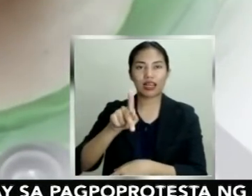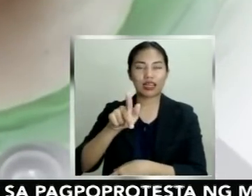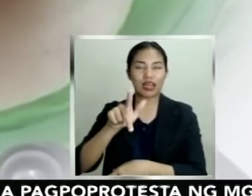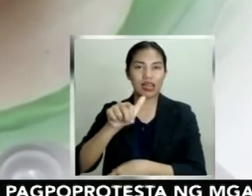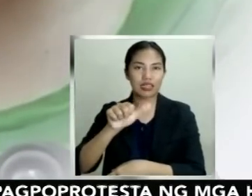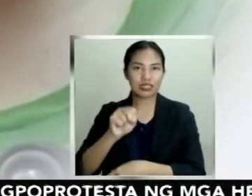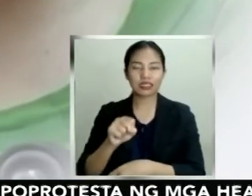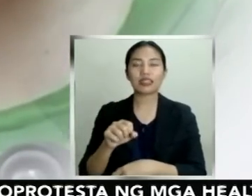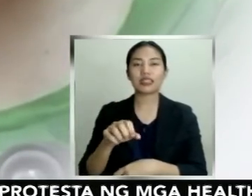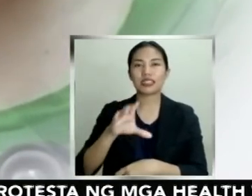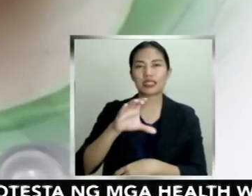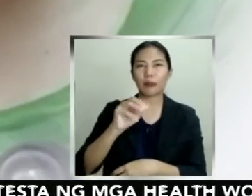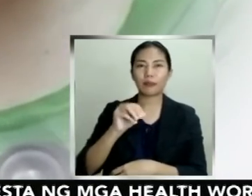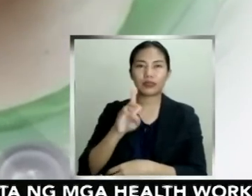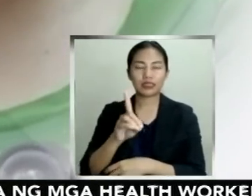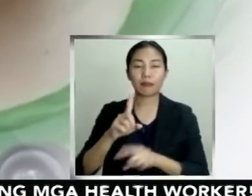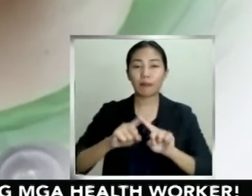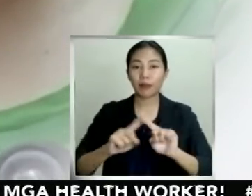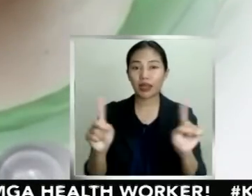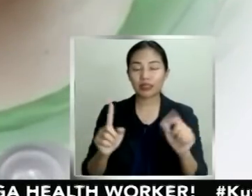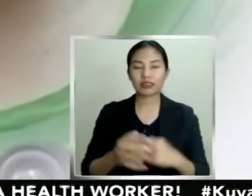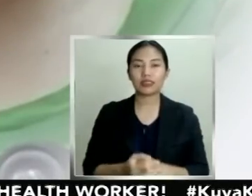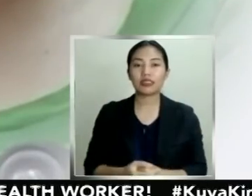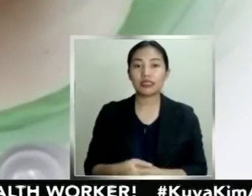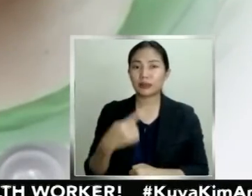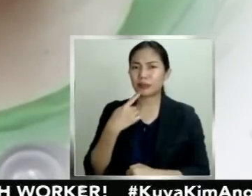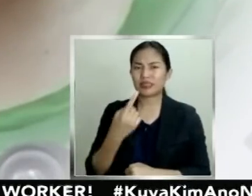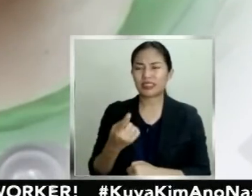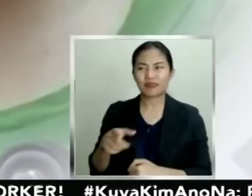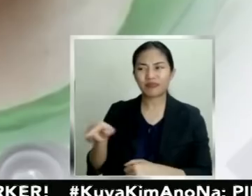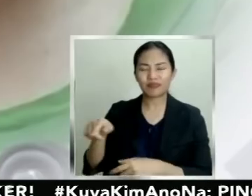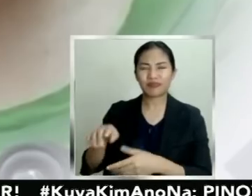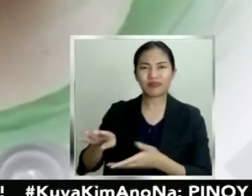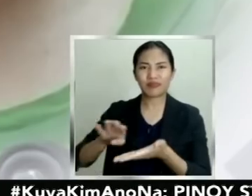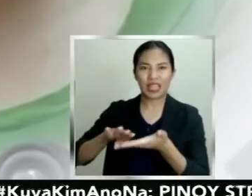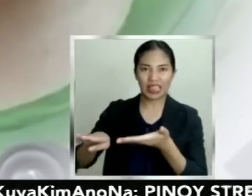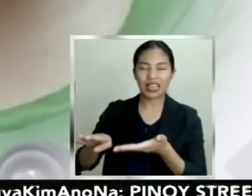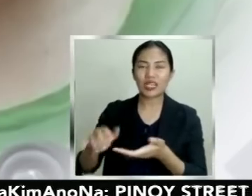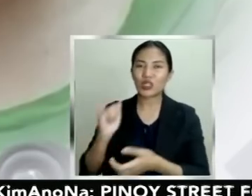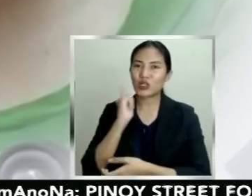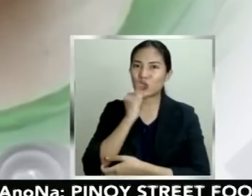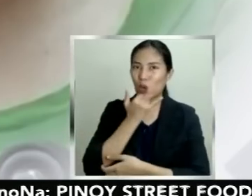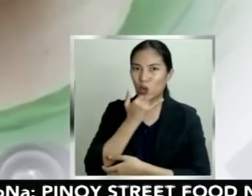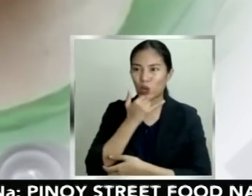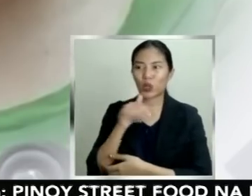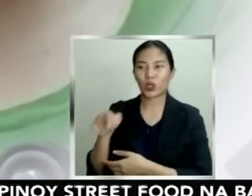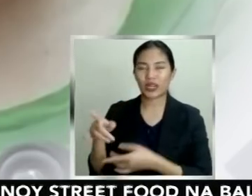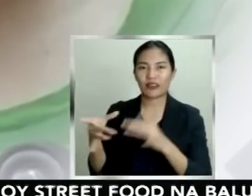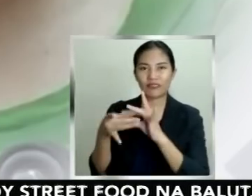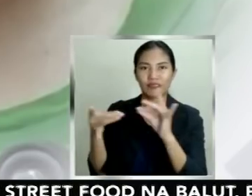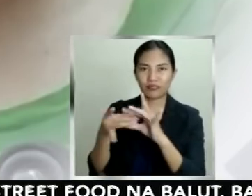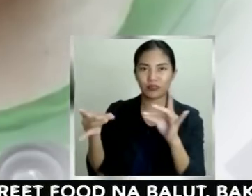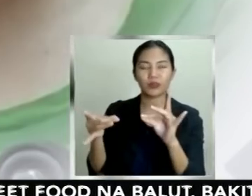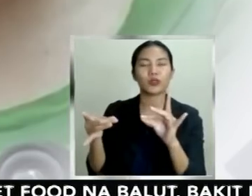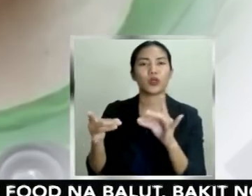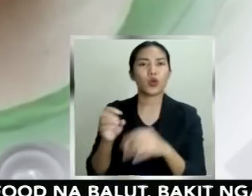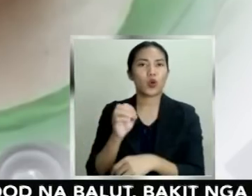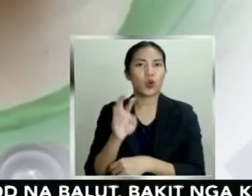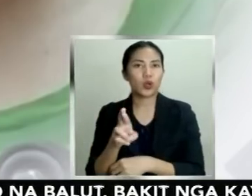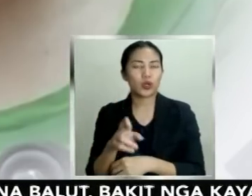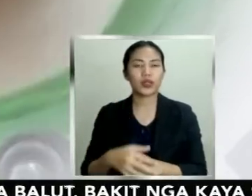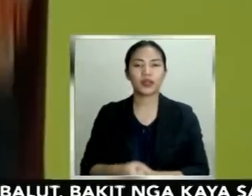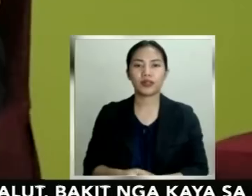Speaker Romualdez sa eksena. Aniyay, maling impormasyon ang nakarating kay Barzaga o di kaya'y pinaniwala ito sa